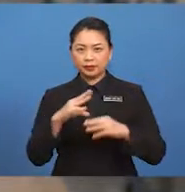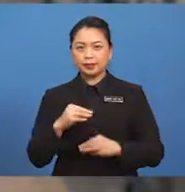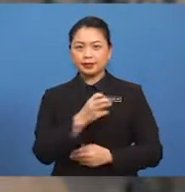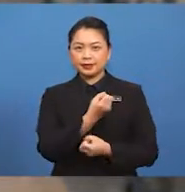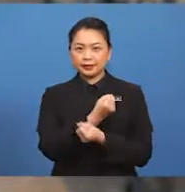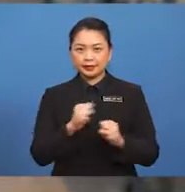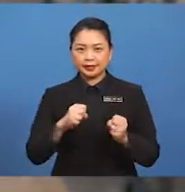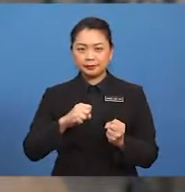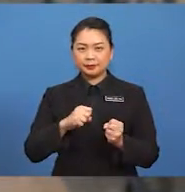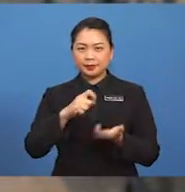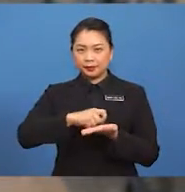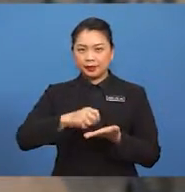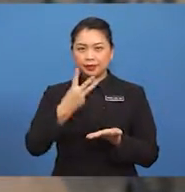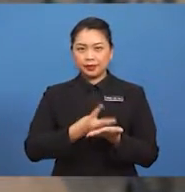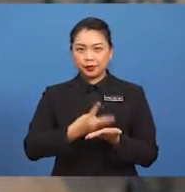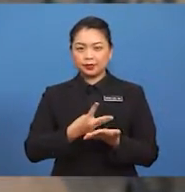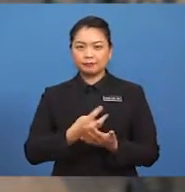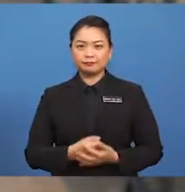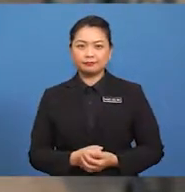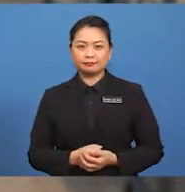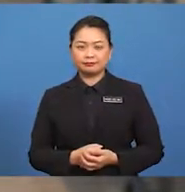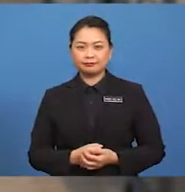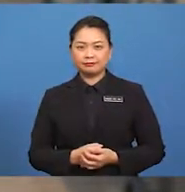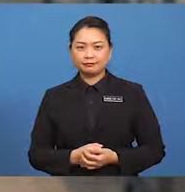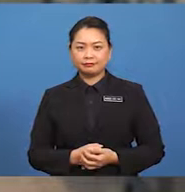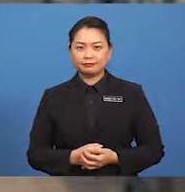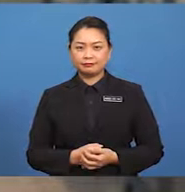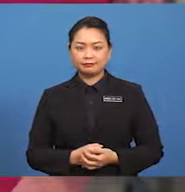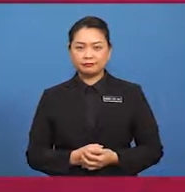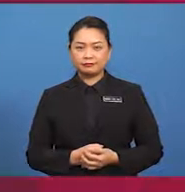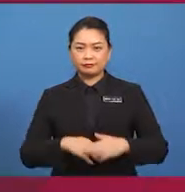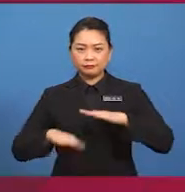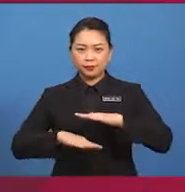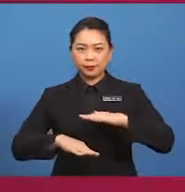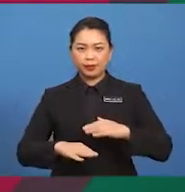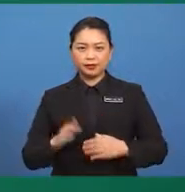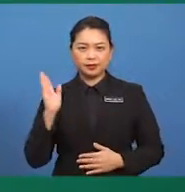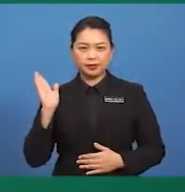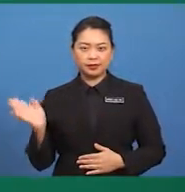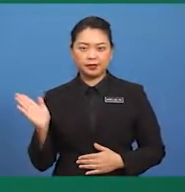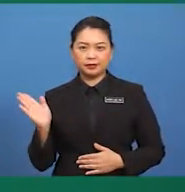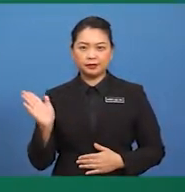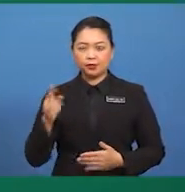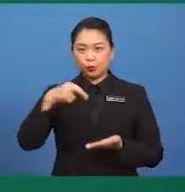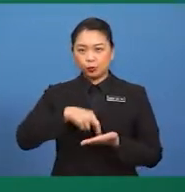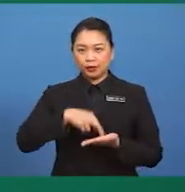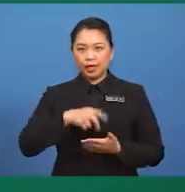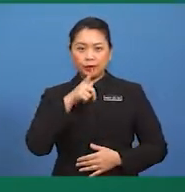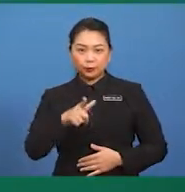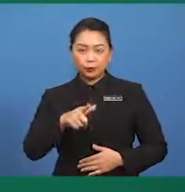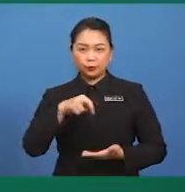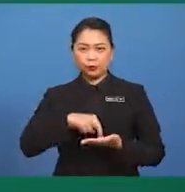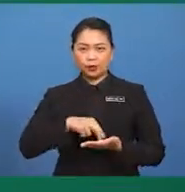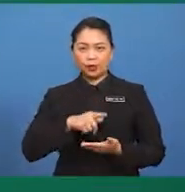penyediaan penyata kewangan milikan tunggal di bawah standard kandungan, hutang lapuk, hutang lapuk terpulih